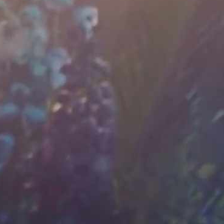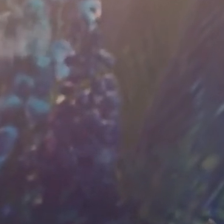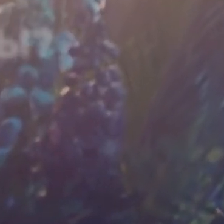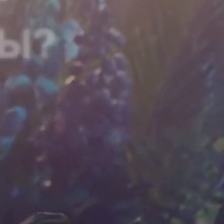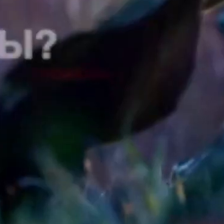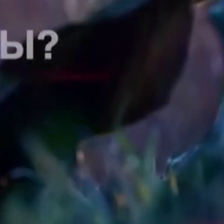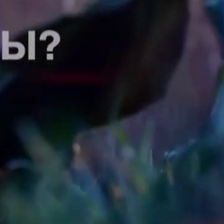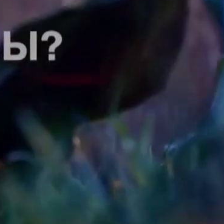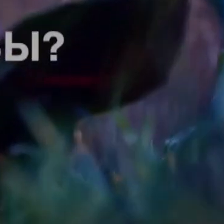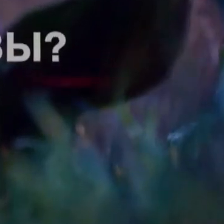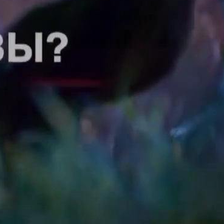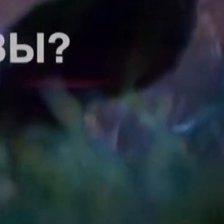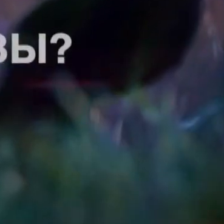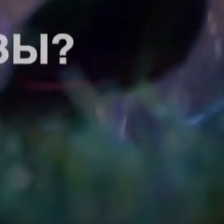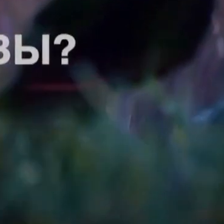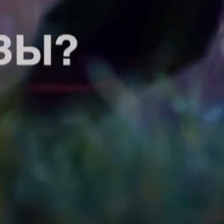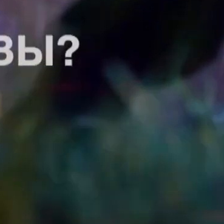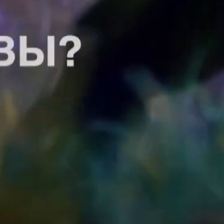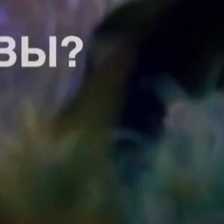Что вы так боязливы?